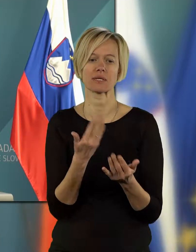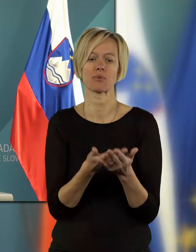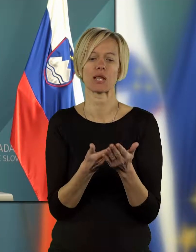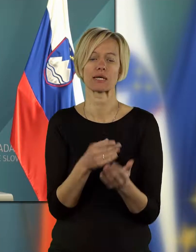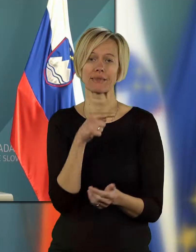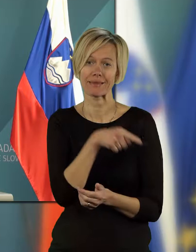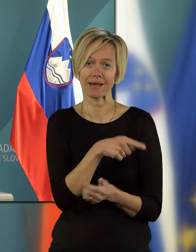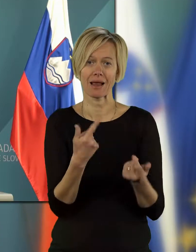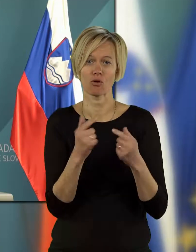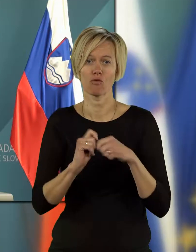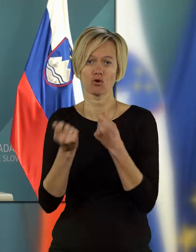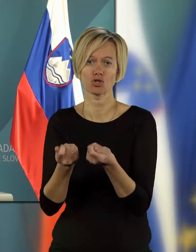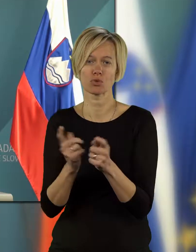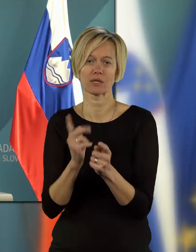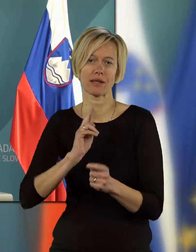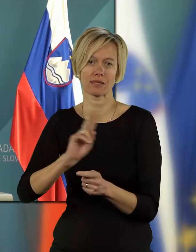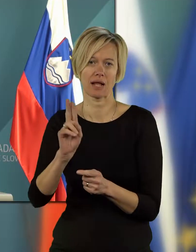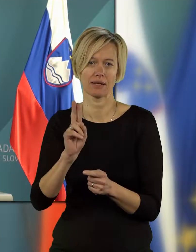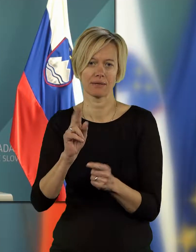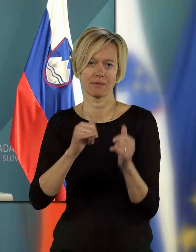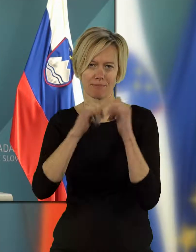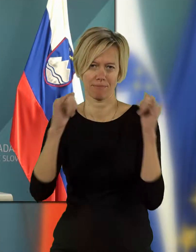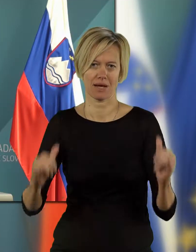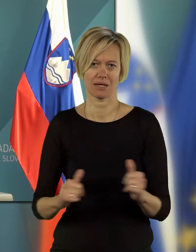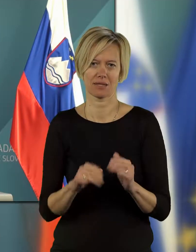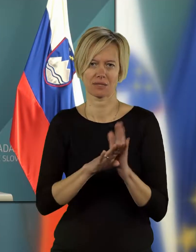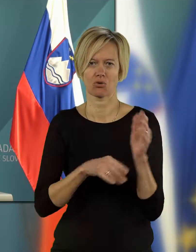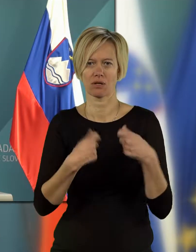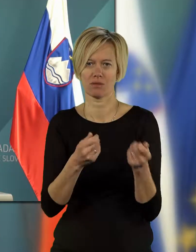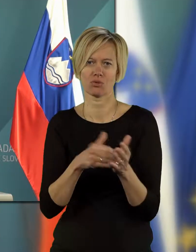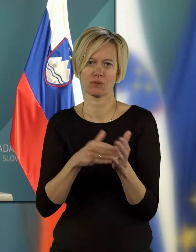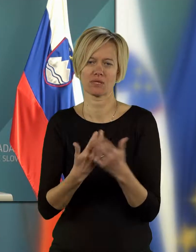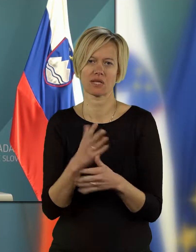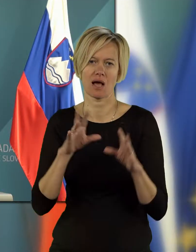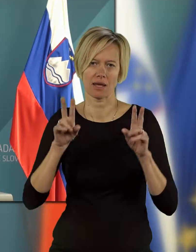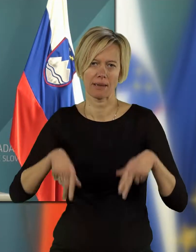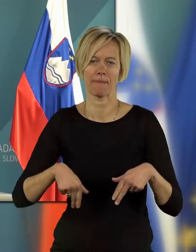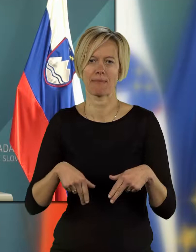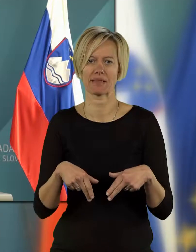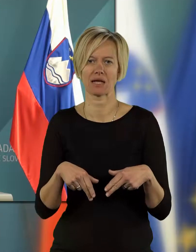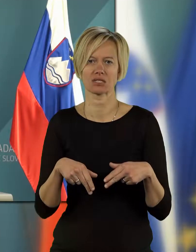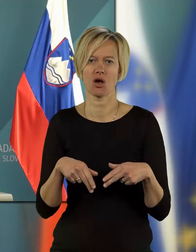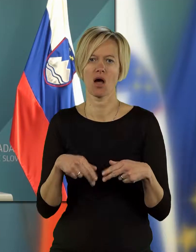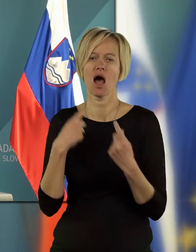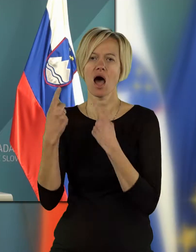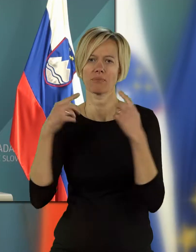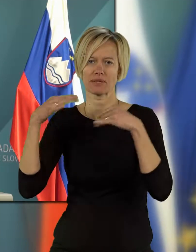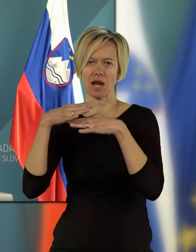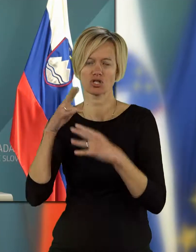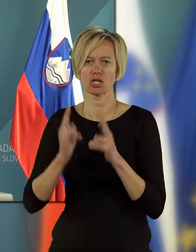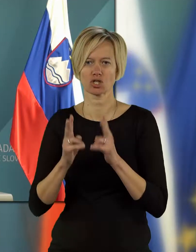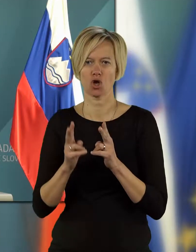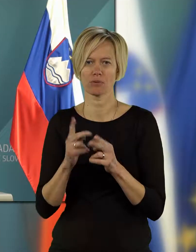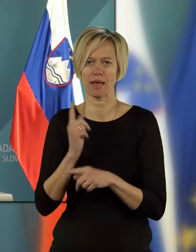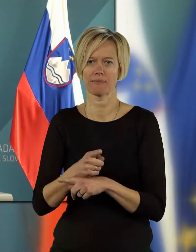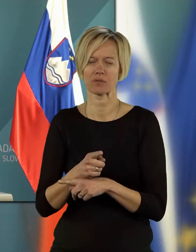da se na podlagi tega lahko vloži tudi nadaljnji paket zakonodaje, ki je potrebna za implementacijo arbitražne razsodbe